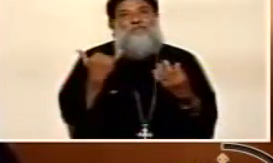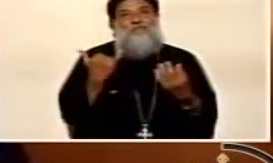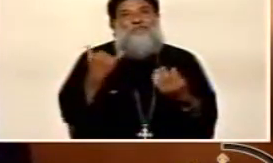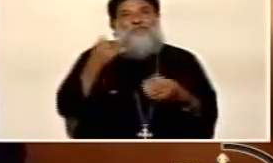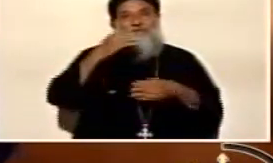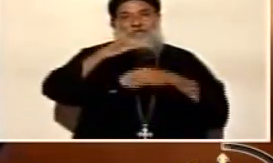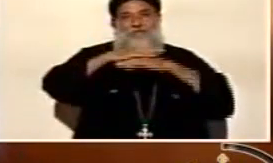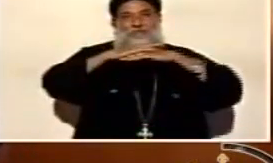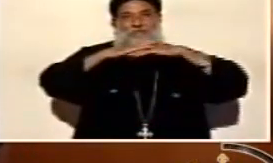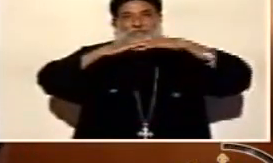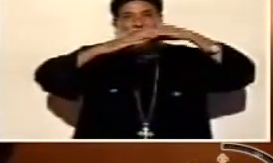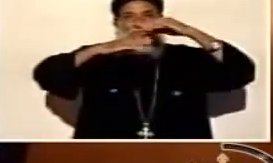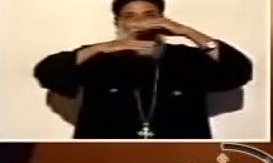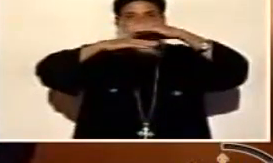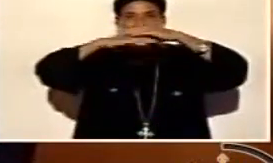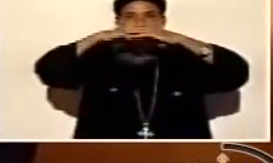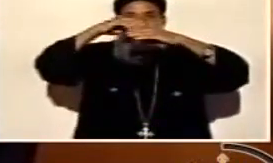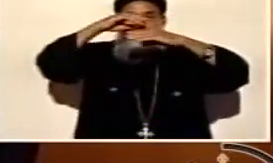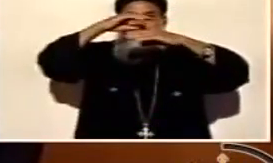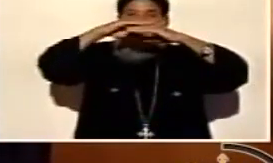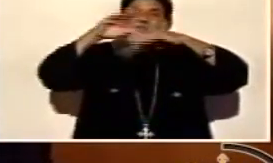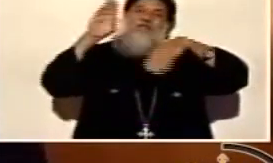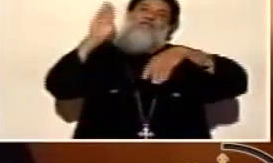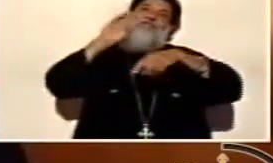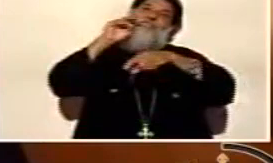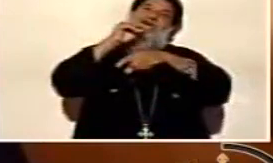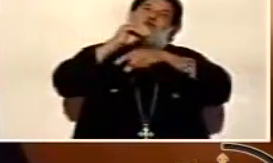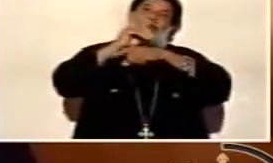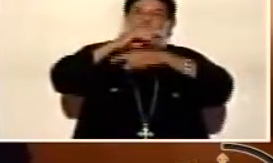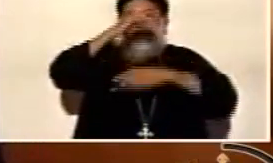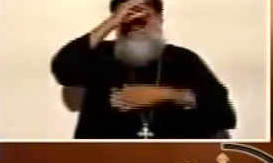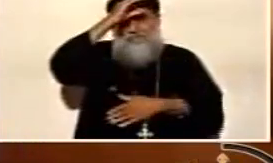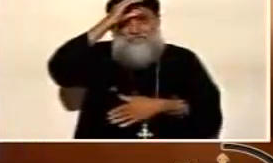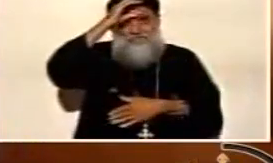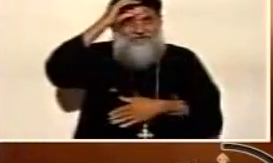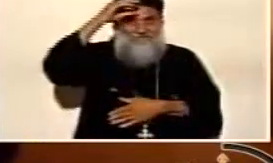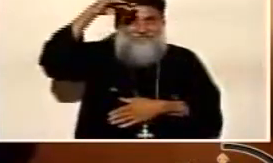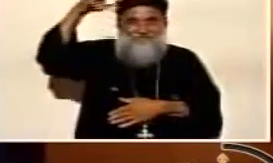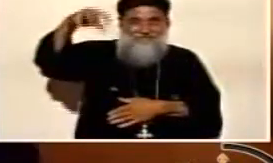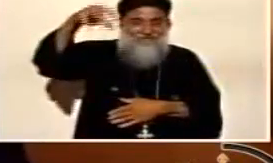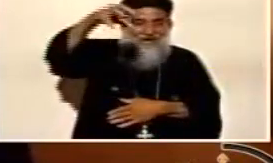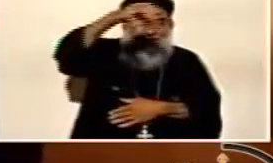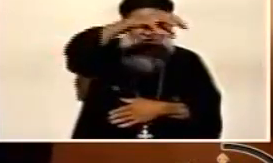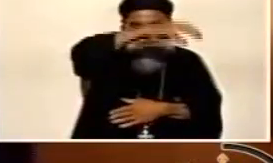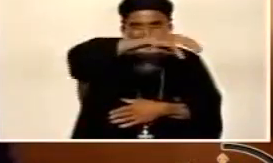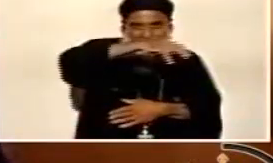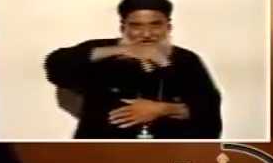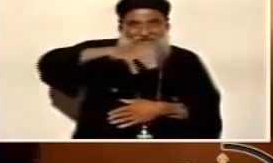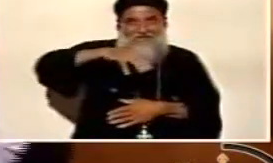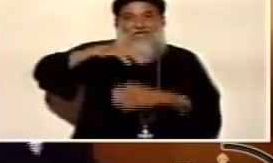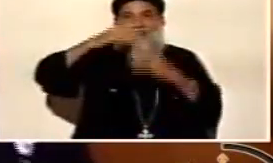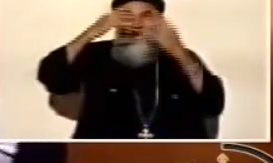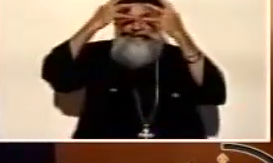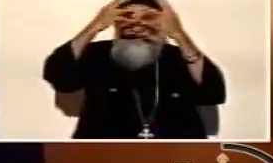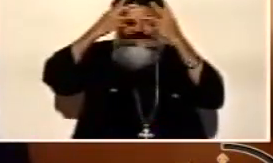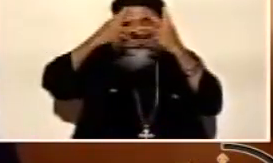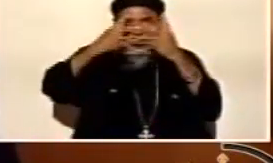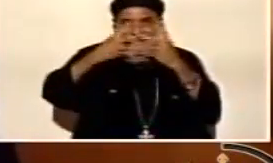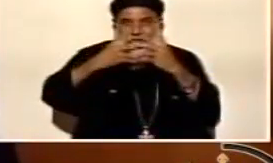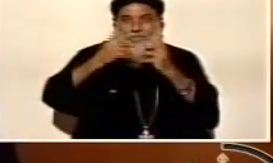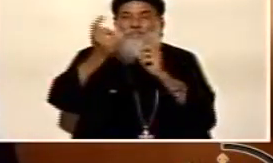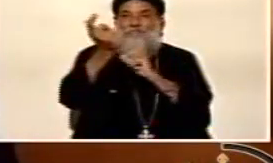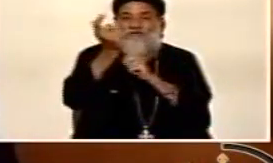بيأسس اللي جه من تعاليم وأمثلة في الإبراكسيس على المبادئ اللي السيد المسيح